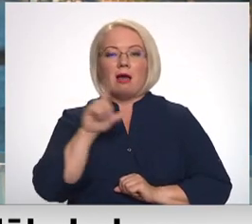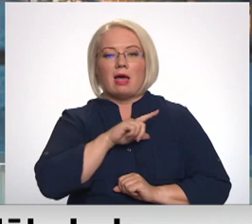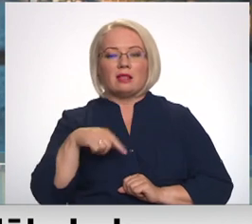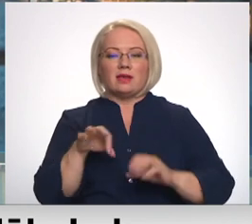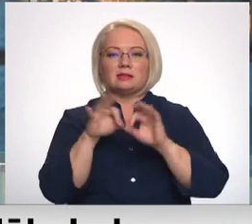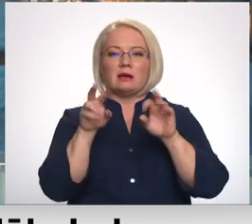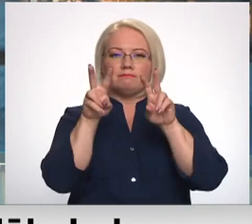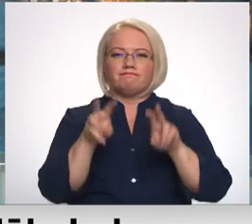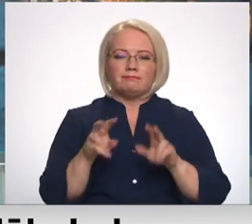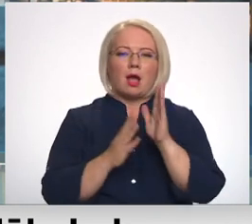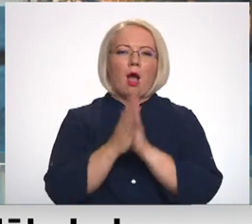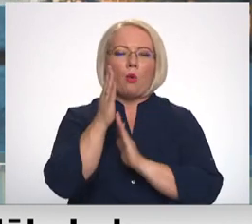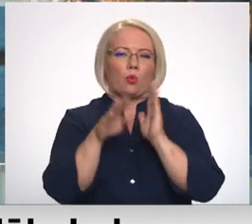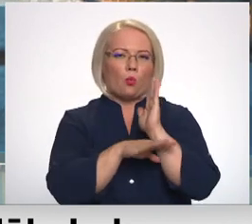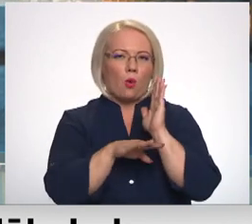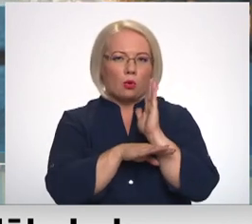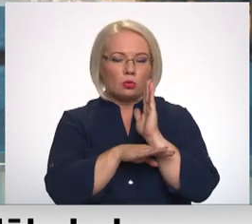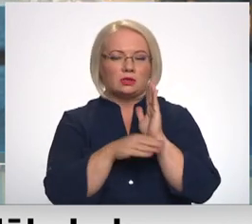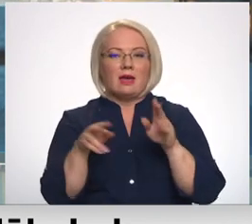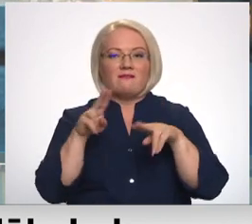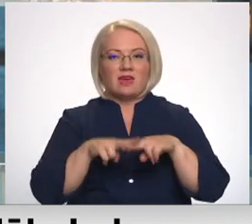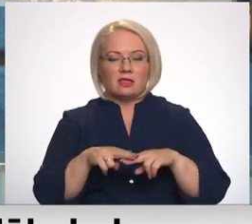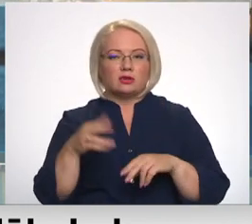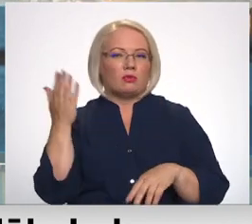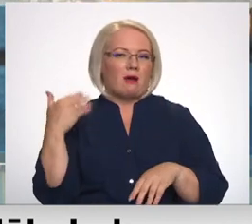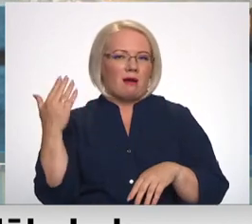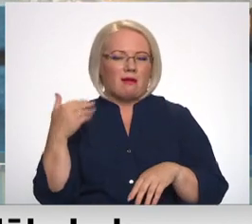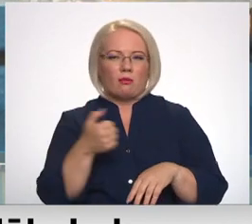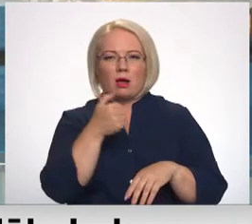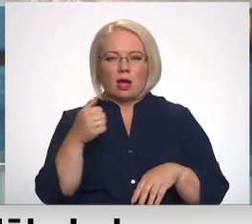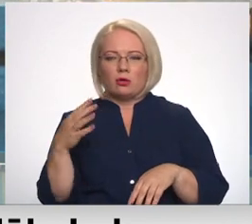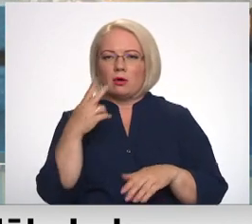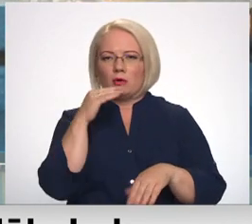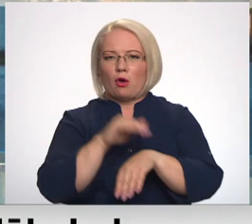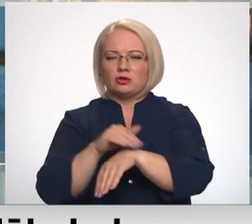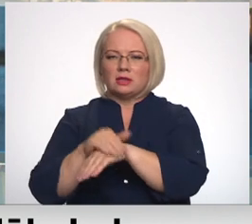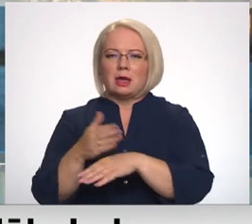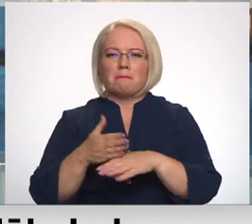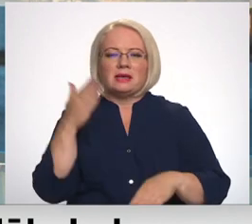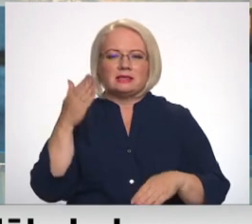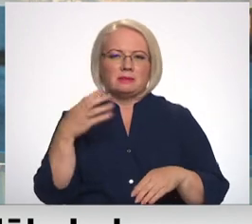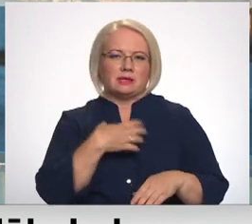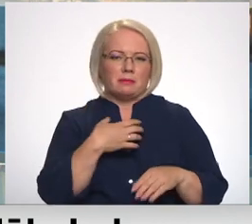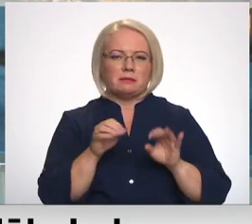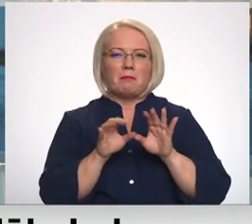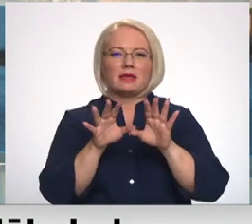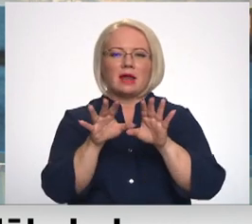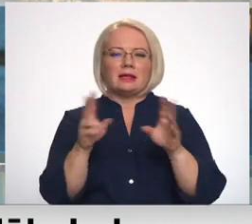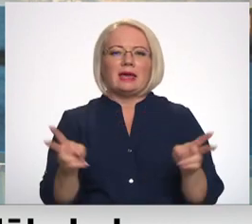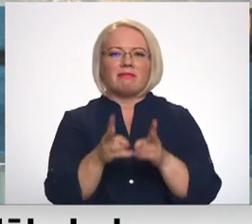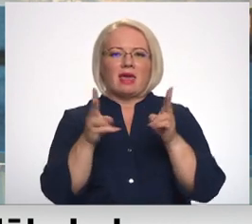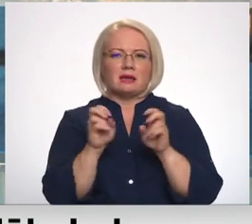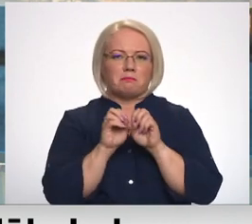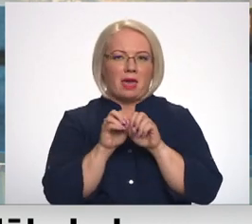pārbaudīt augļa kokus vietās, kur iepriekšējos gadus konstatēja ļoti bīstamās slimības bakteriālās iedegas